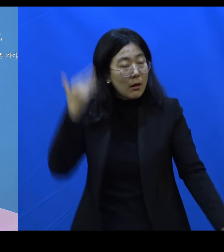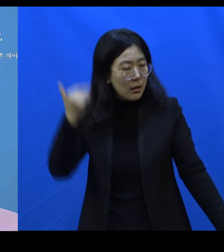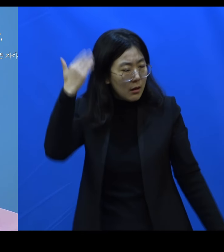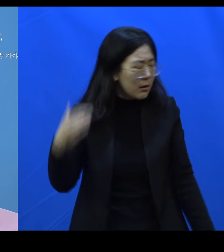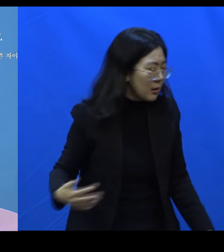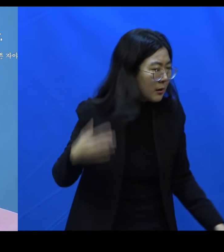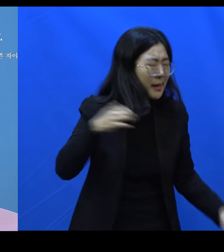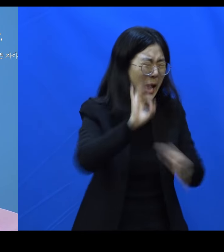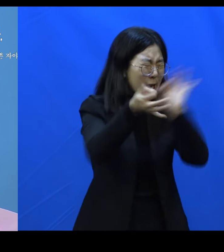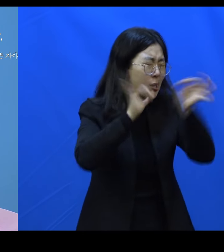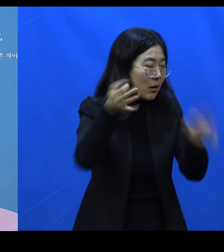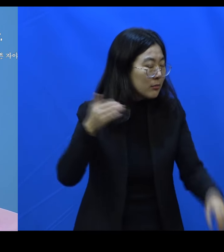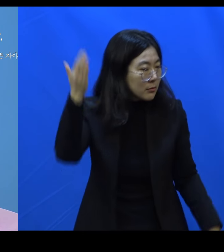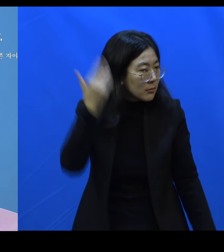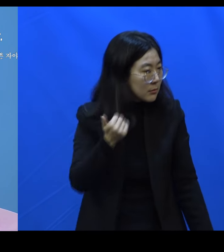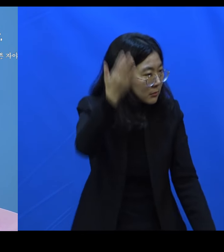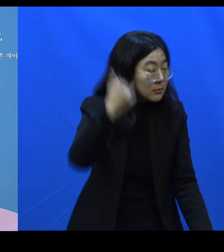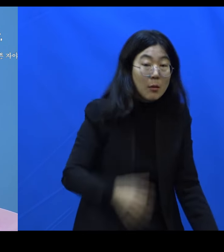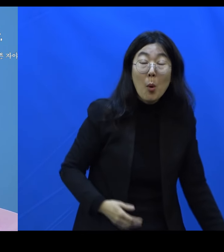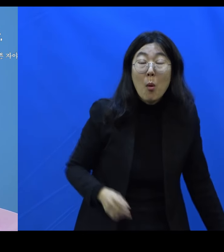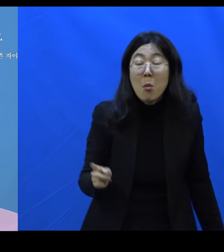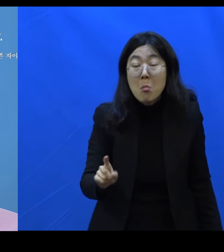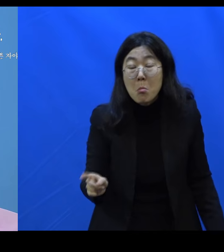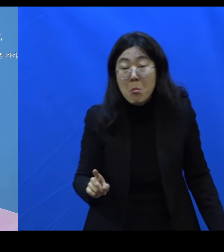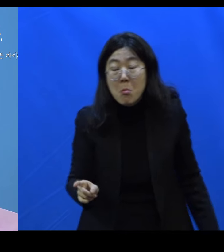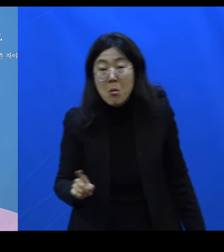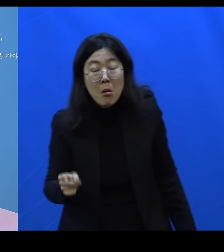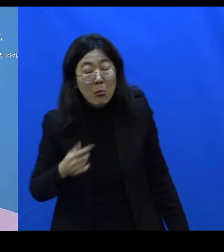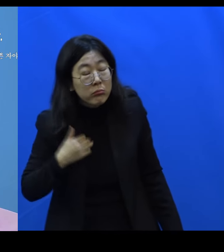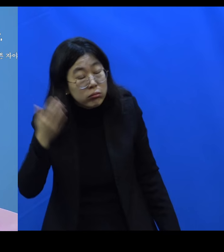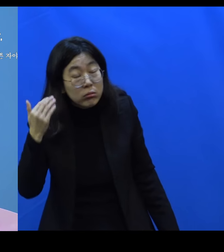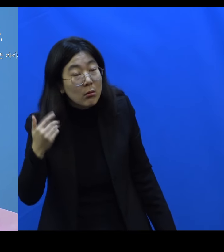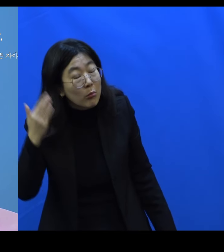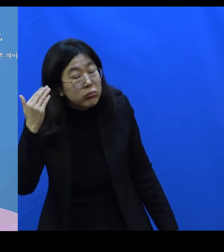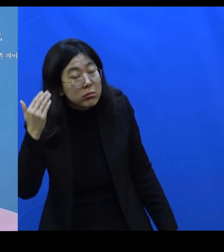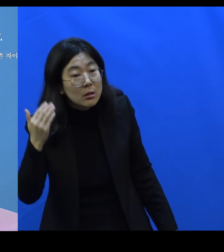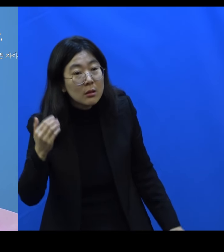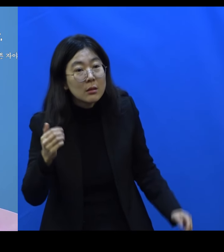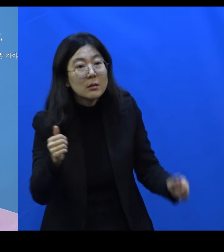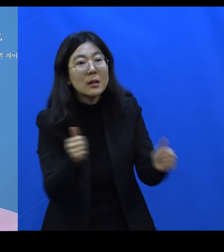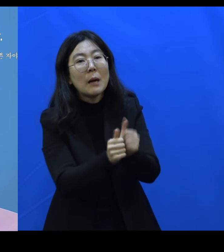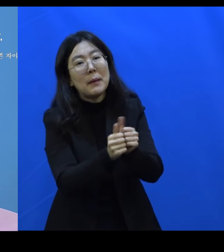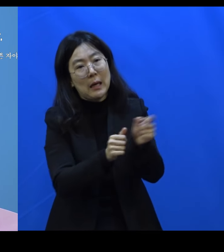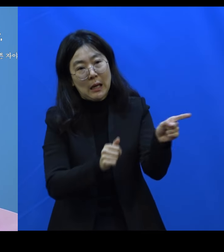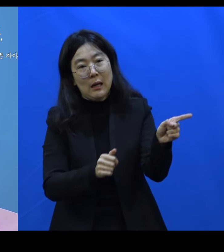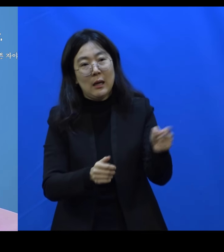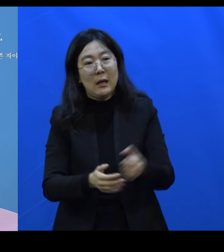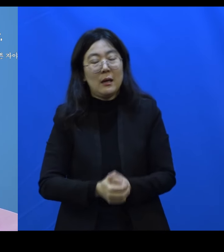그래요. 아내들이 얘기했는데 못 들었다는 경우가 많죠, 그죠?